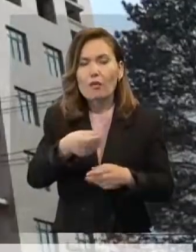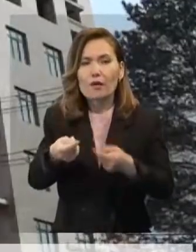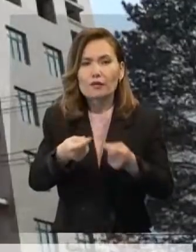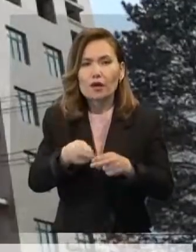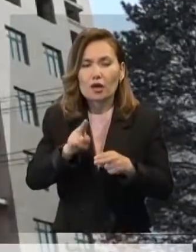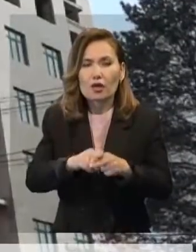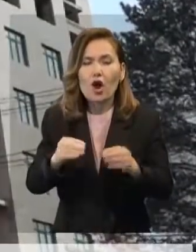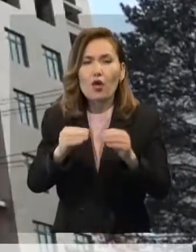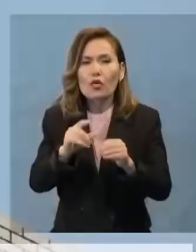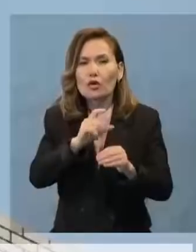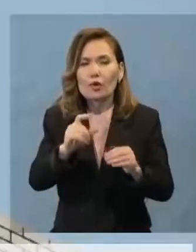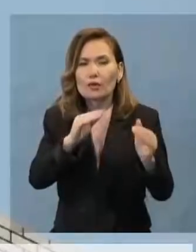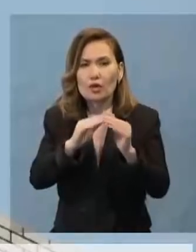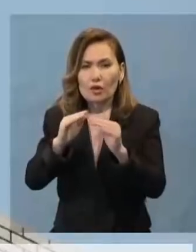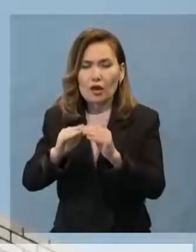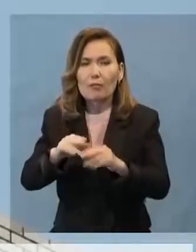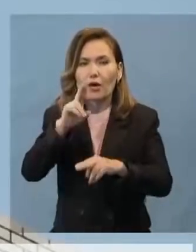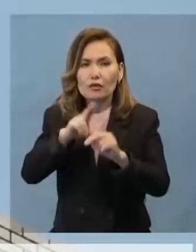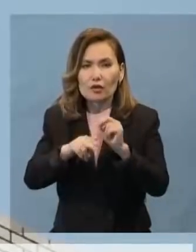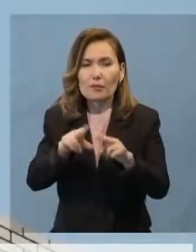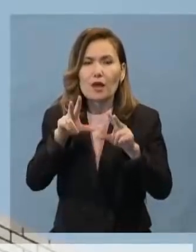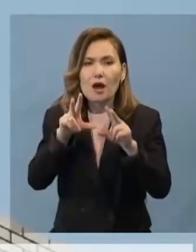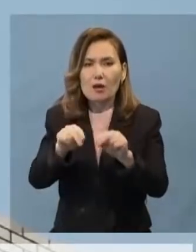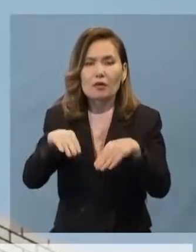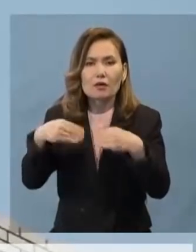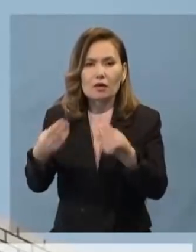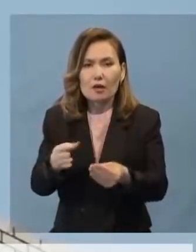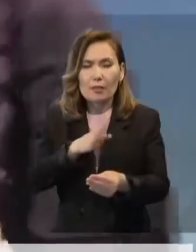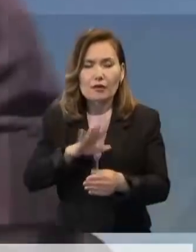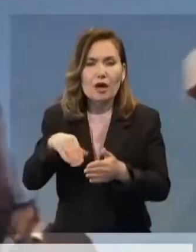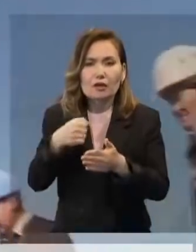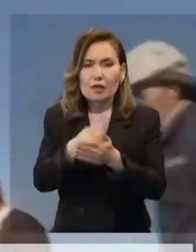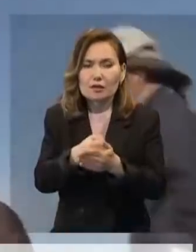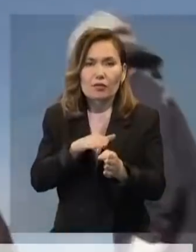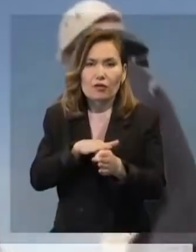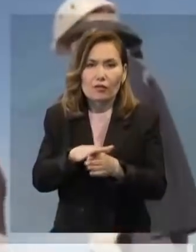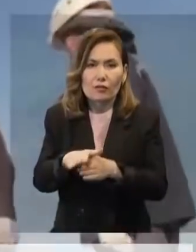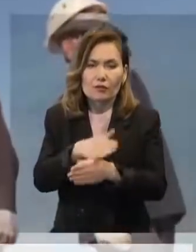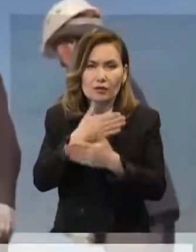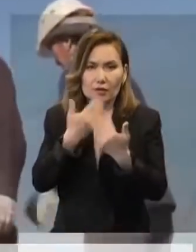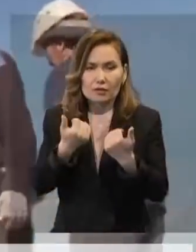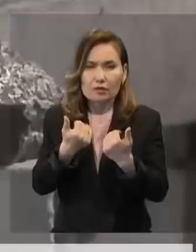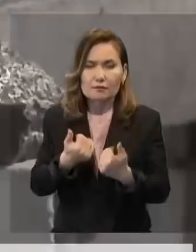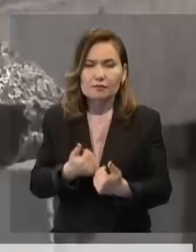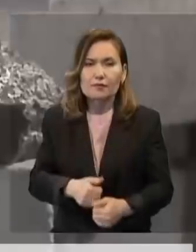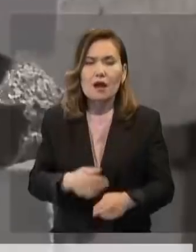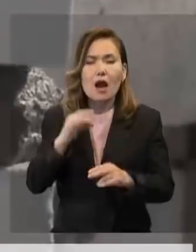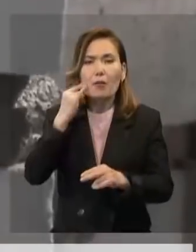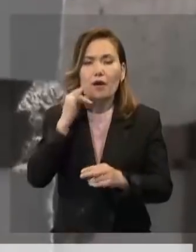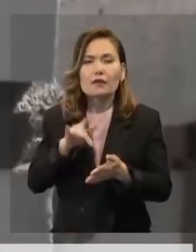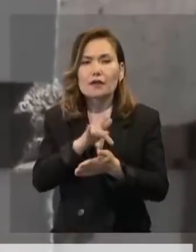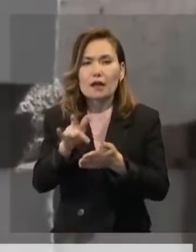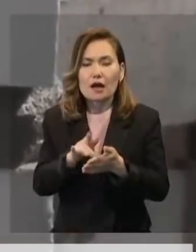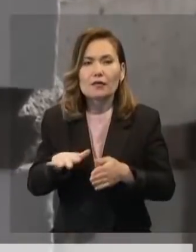10 көп қабатты үй бой көтеріп тұрғындар көшіріледі деп уәде еткен. Бірақ құрғақ уәде күйінде қалды. Павлодардағы Алюмистрой